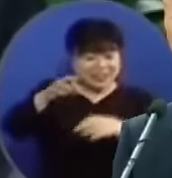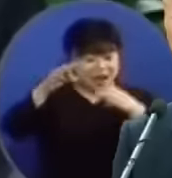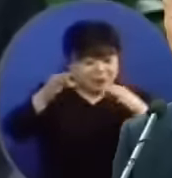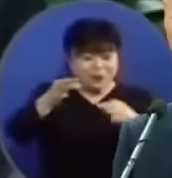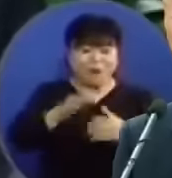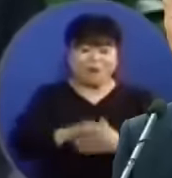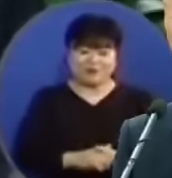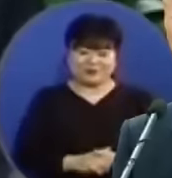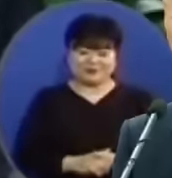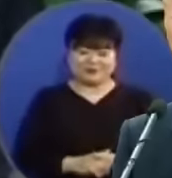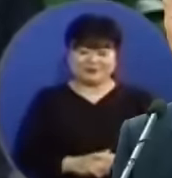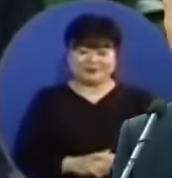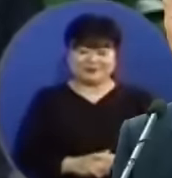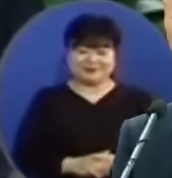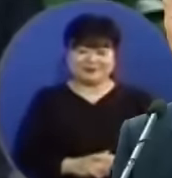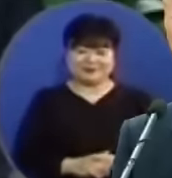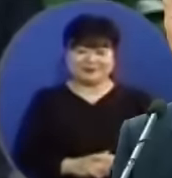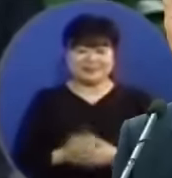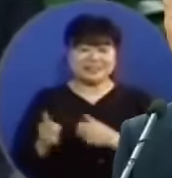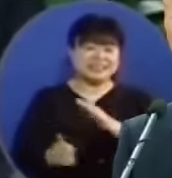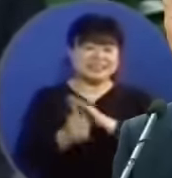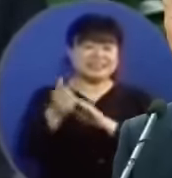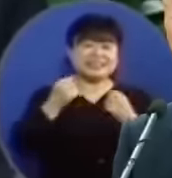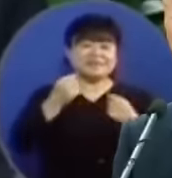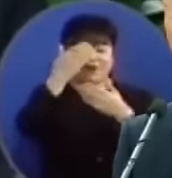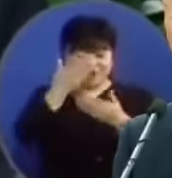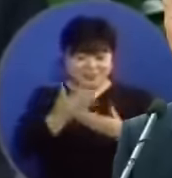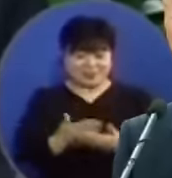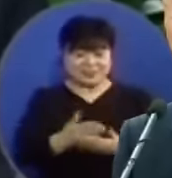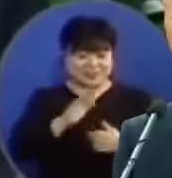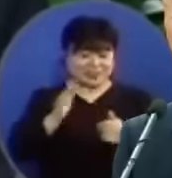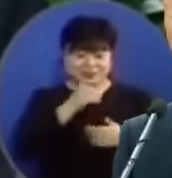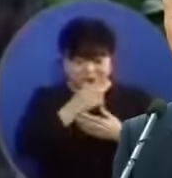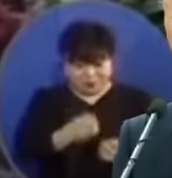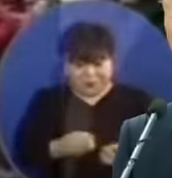찬양을 드리고 힘을 얻어 나가게 된 여러분 되시기를 주의 이름으로 축원합니다.